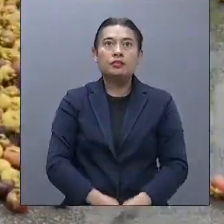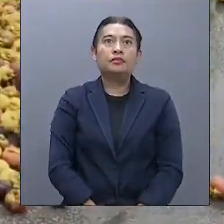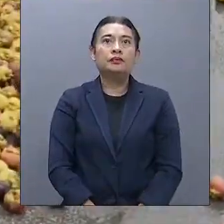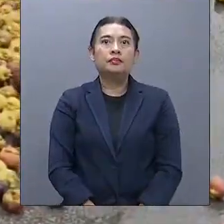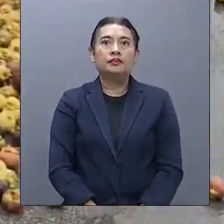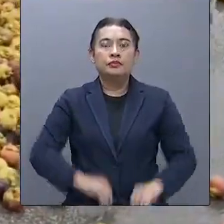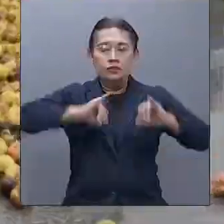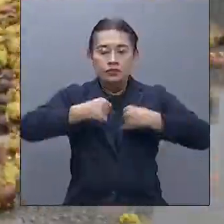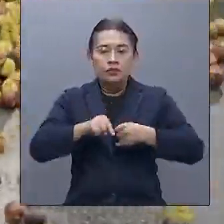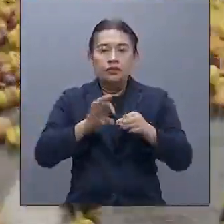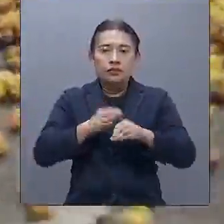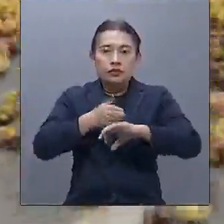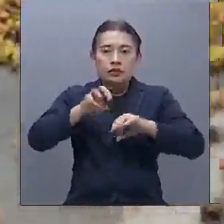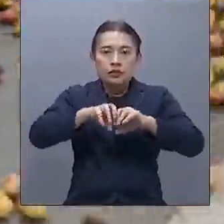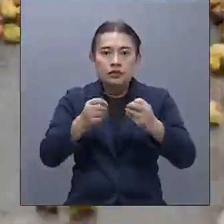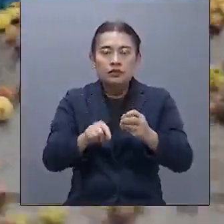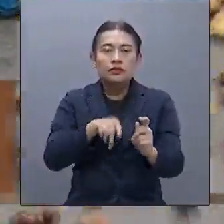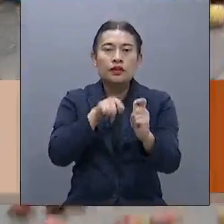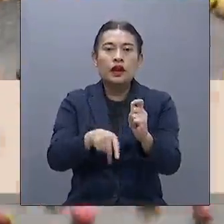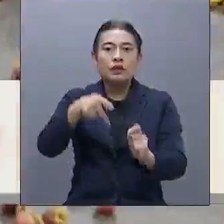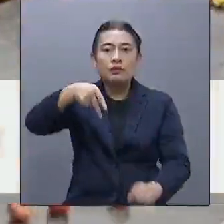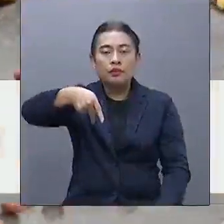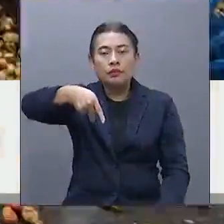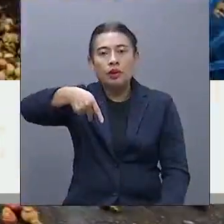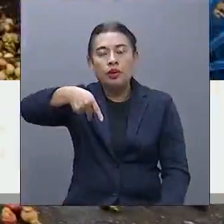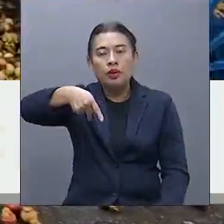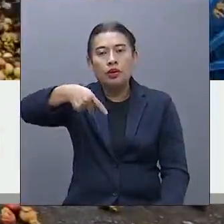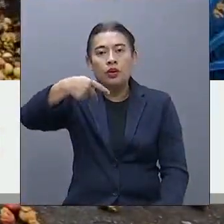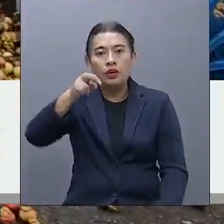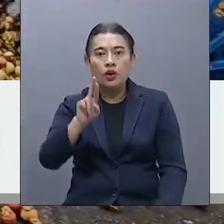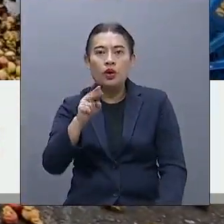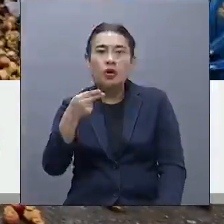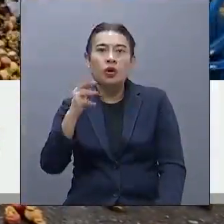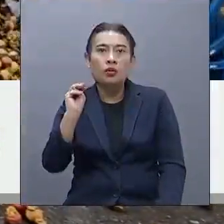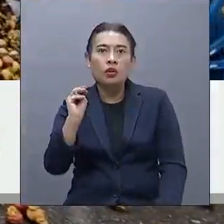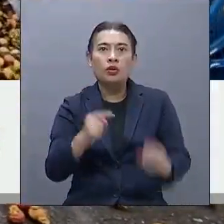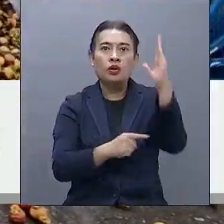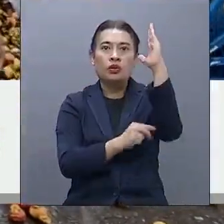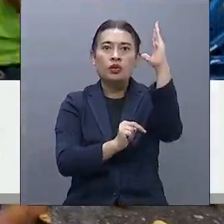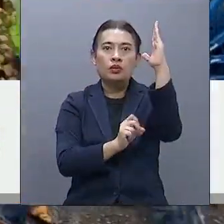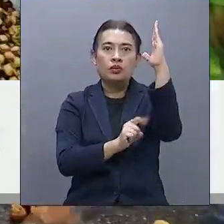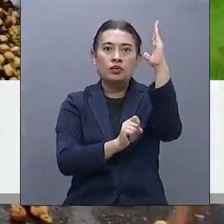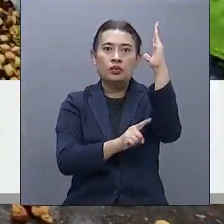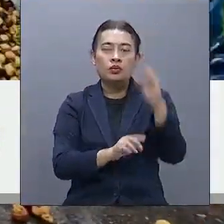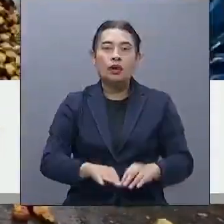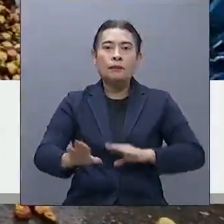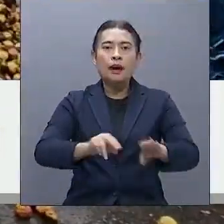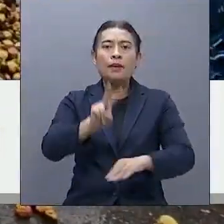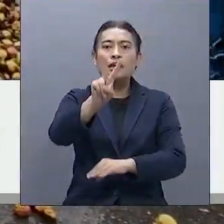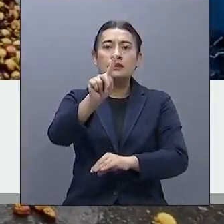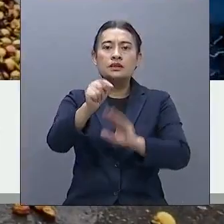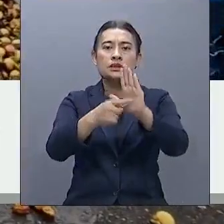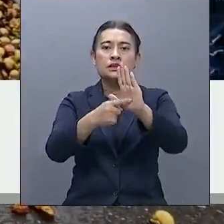จ้าของสวนมังคุดในอำเภอพรหมคีรีจังหวัดนครศรีธรรมราชนำมังคุดประมาณ2ตันมาเททิ้